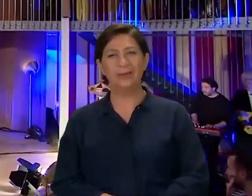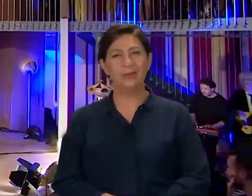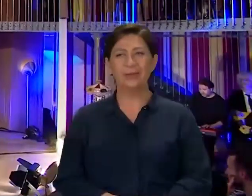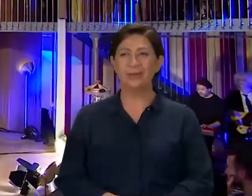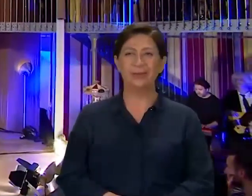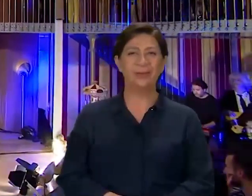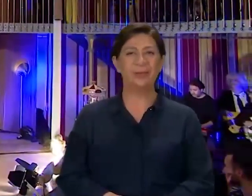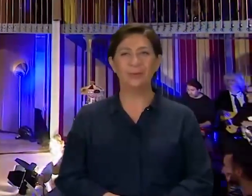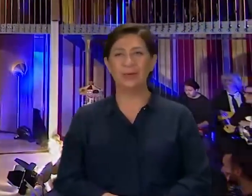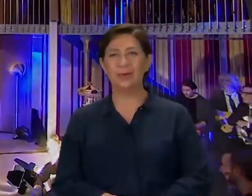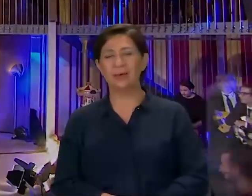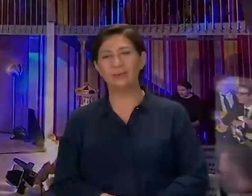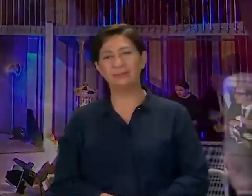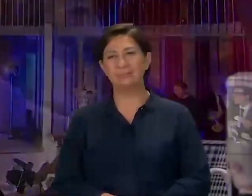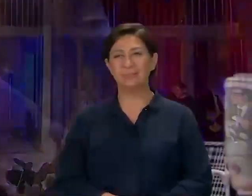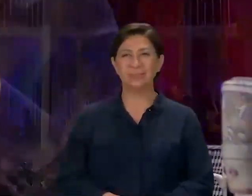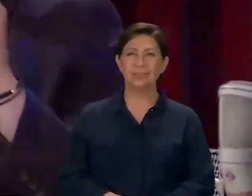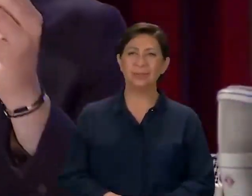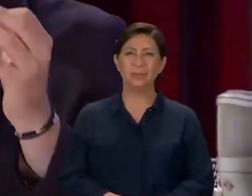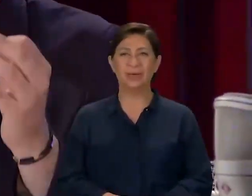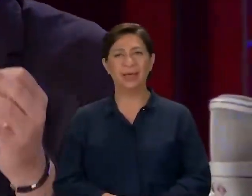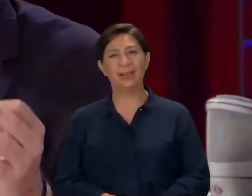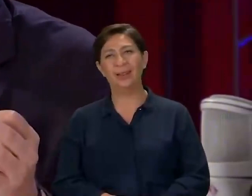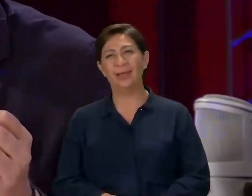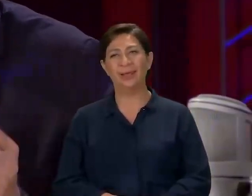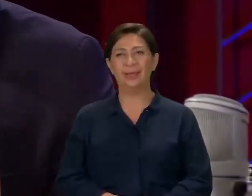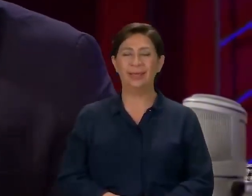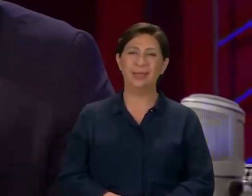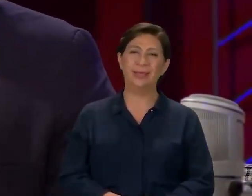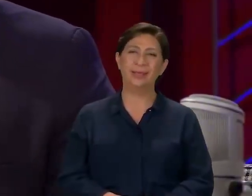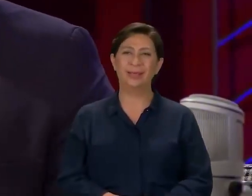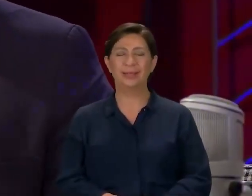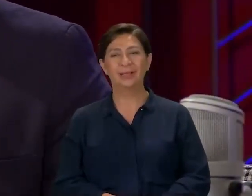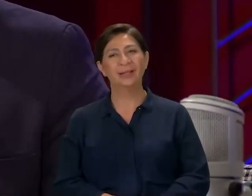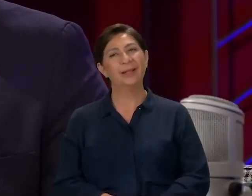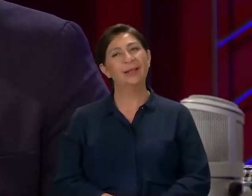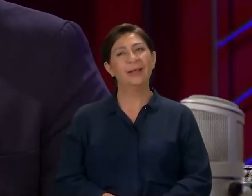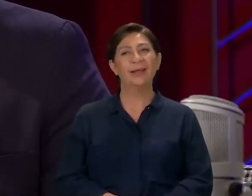Μη μιλάς δεν είναι απαραίτητο